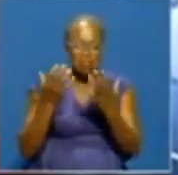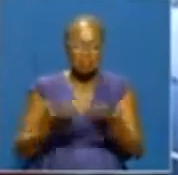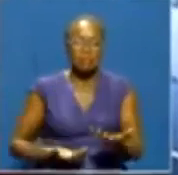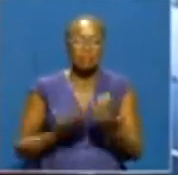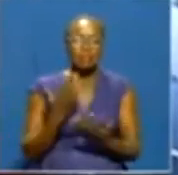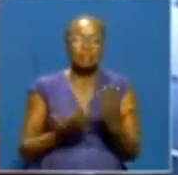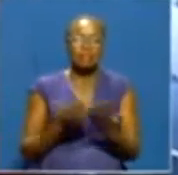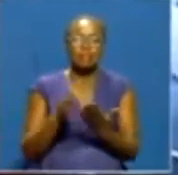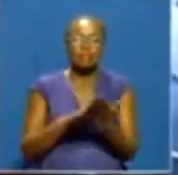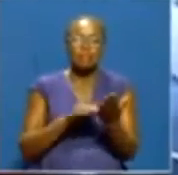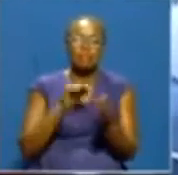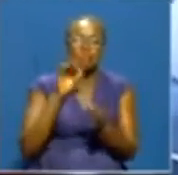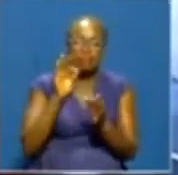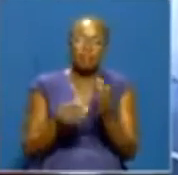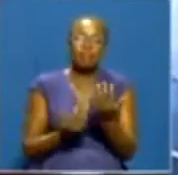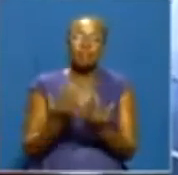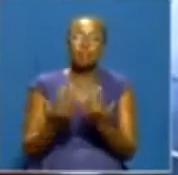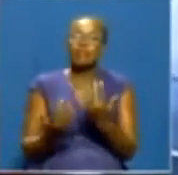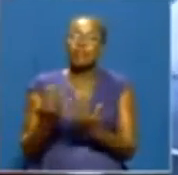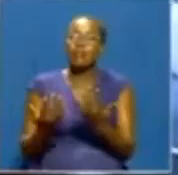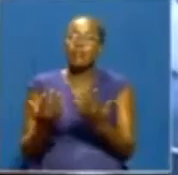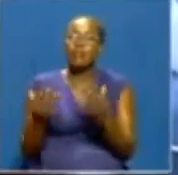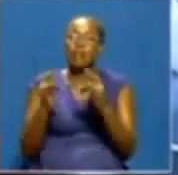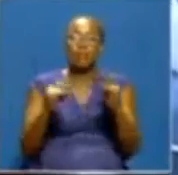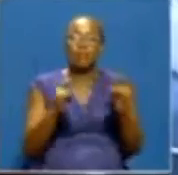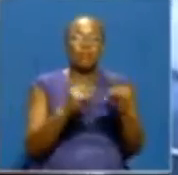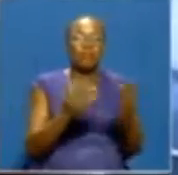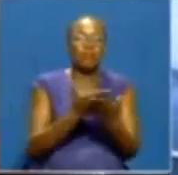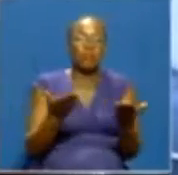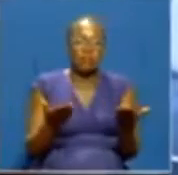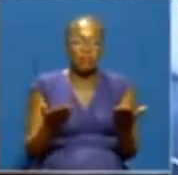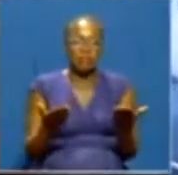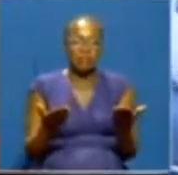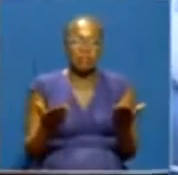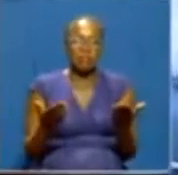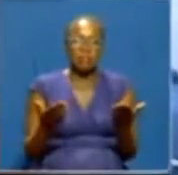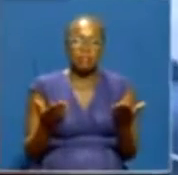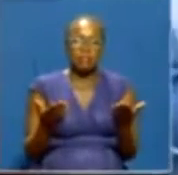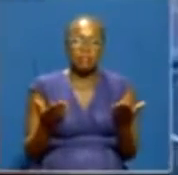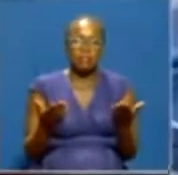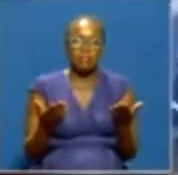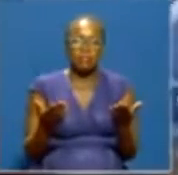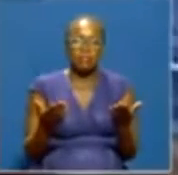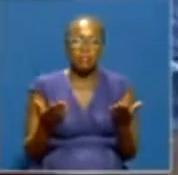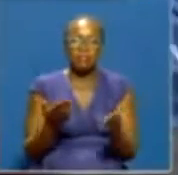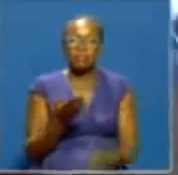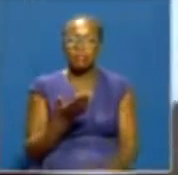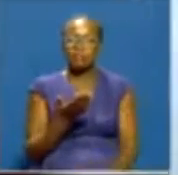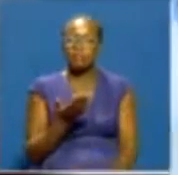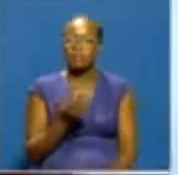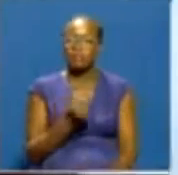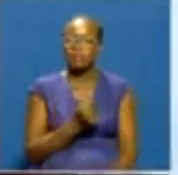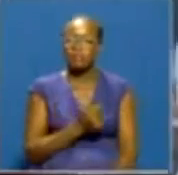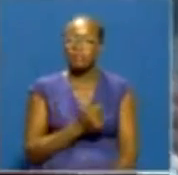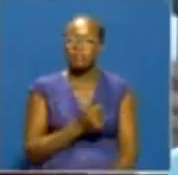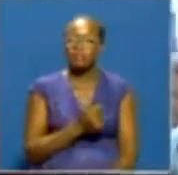vyao vilivyokuwa na mali ya thamani hii leo. Kama vile mpiga picha wangu Mwakolo anaweza kuonyesha tu ni kuwa